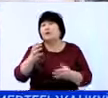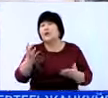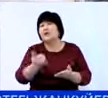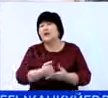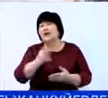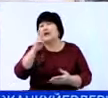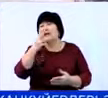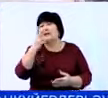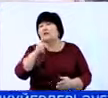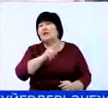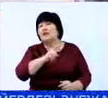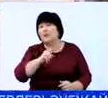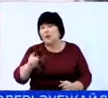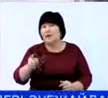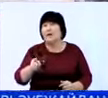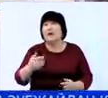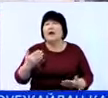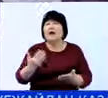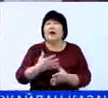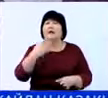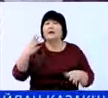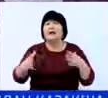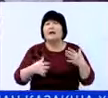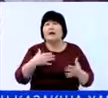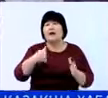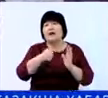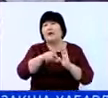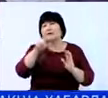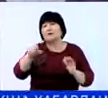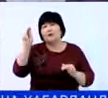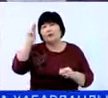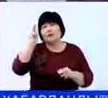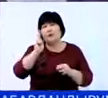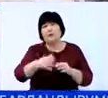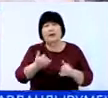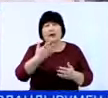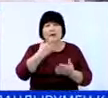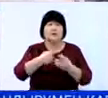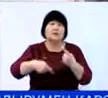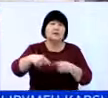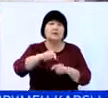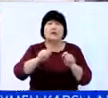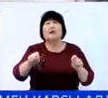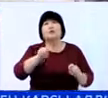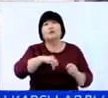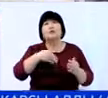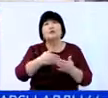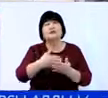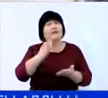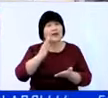2 жыл бойы қайта дайырладым. 60 адамдай оқу бітіріп, қазір өз кәсібін ашып, жұмыс істеп жатқандары